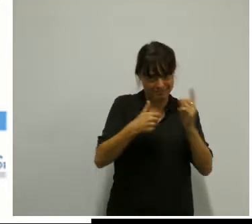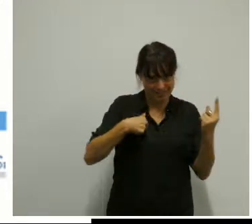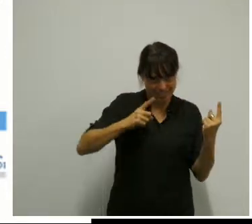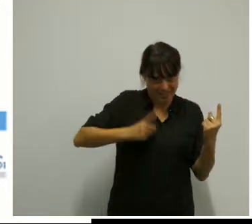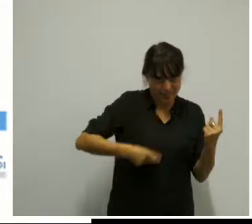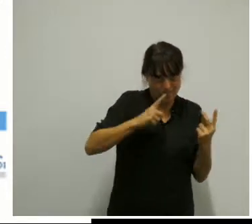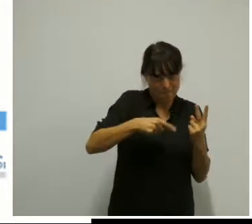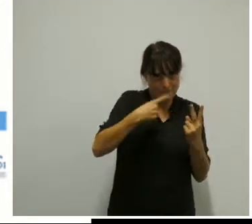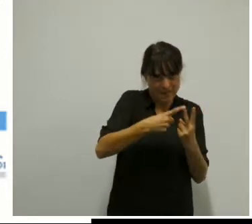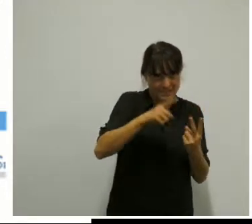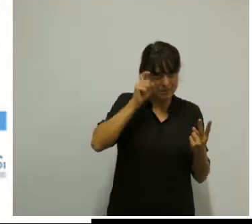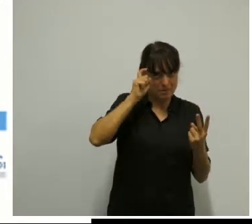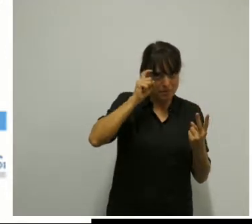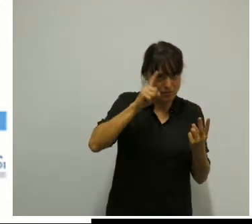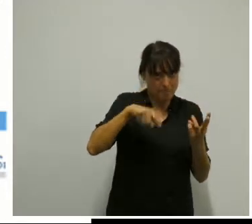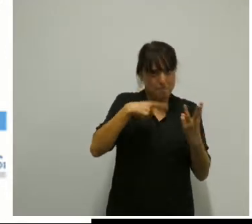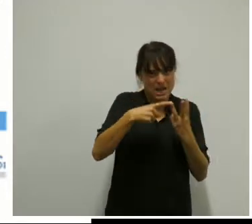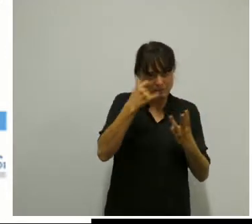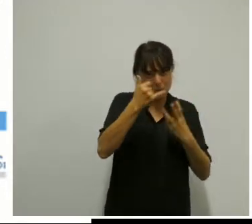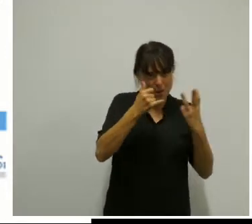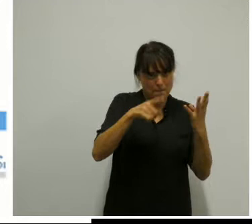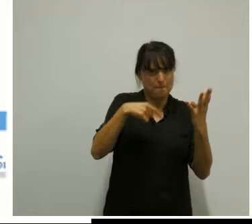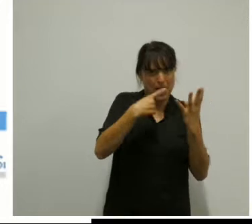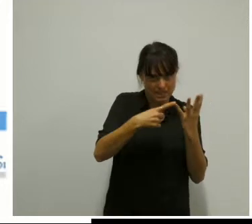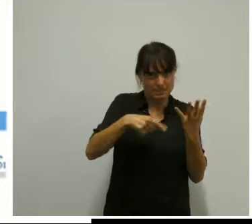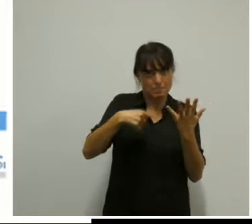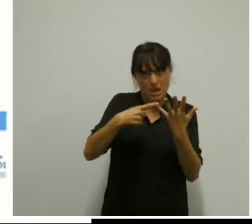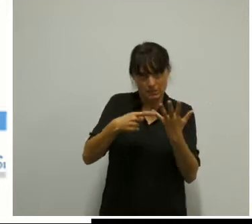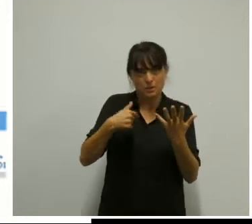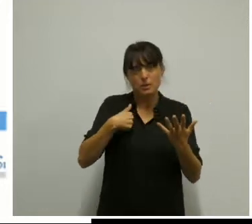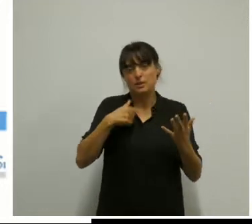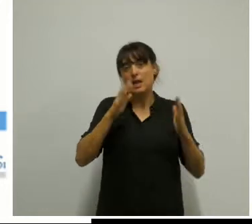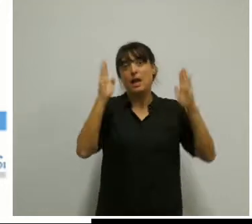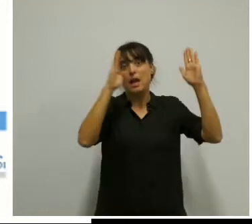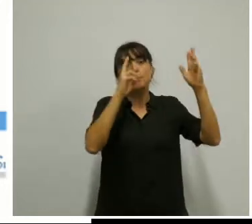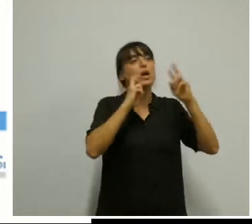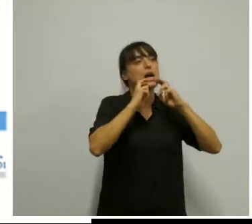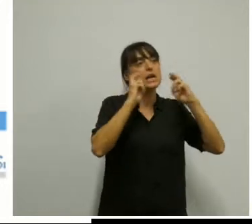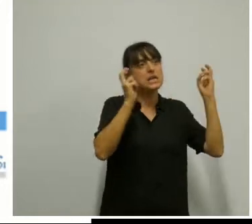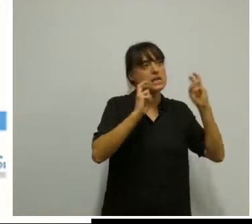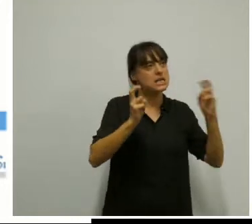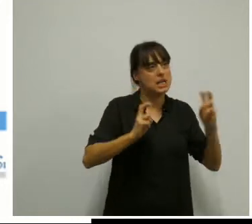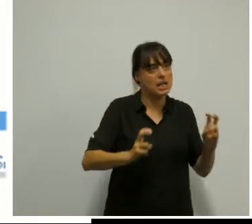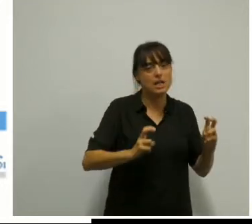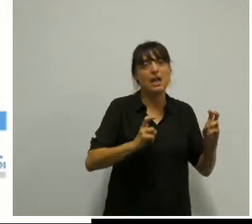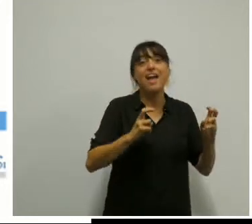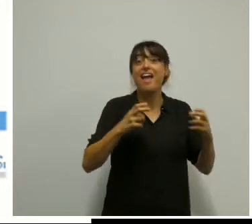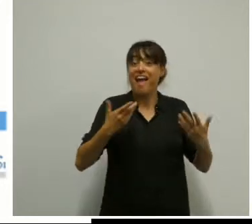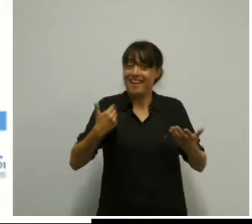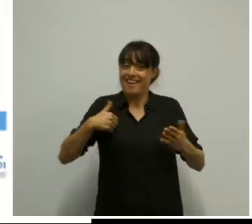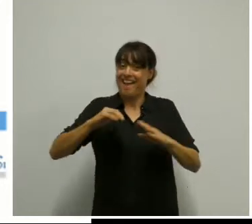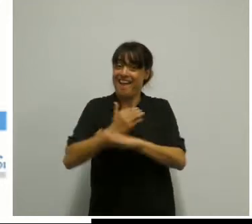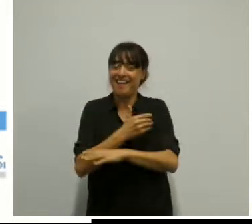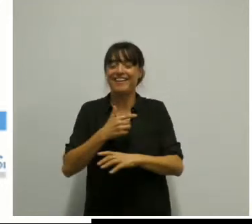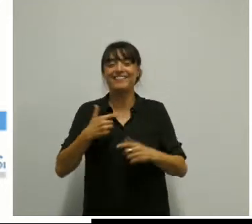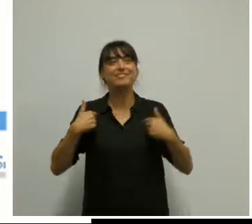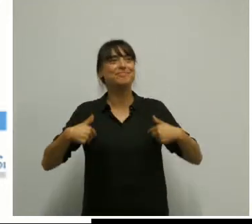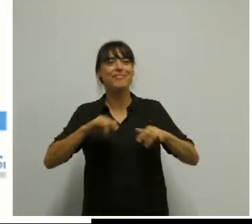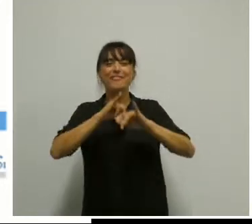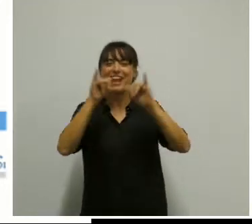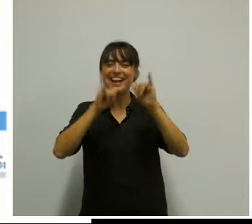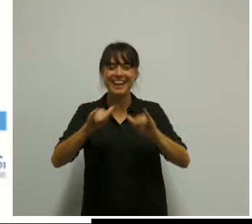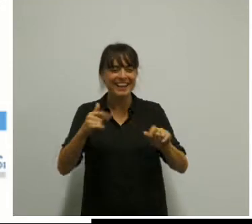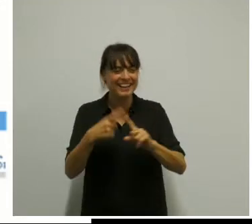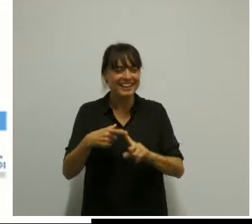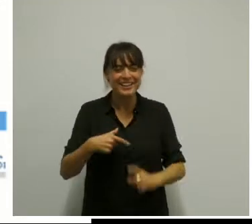a part dels 50.000 problemes, lògicament és feina. Però és una feina molt gratificant, que al final te'n dones compte de que hem après molt,